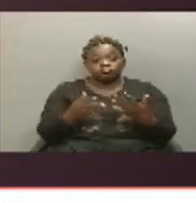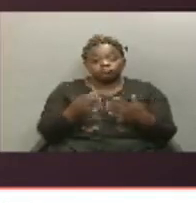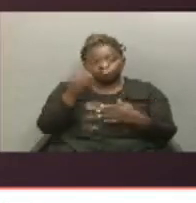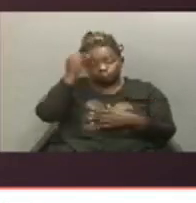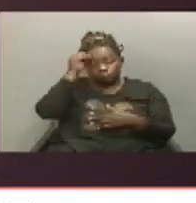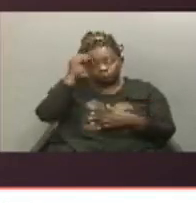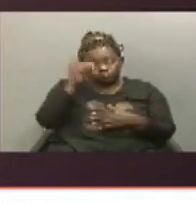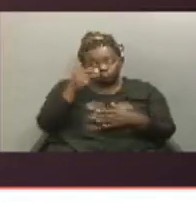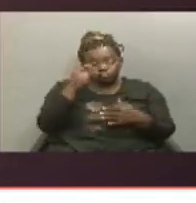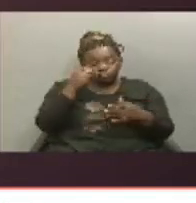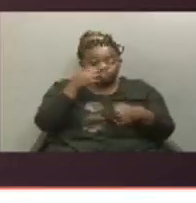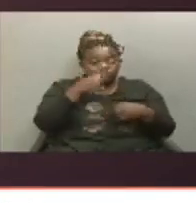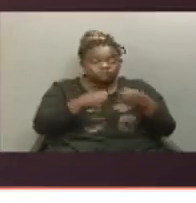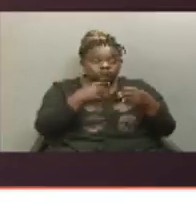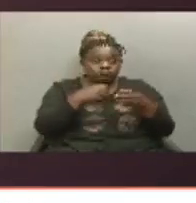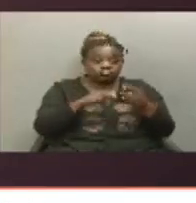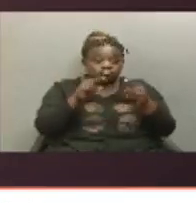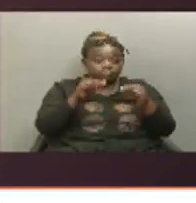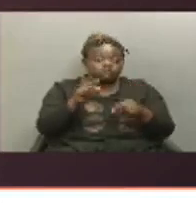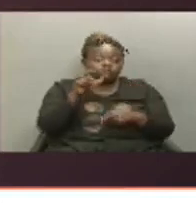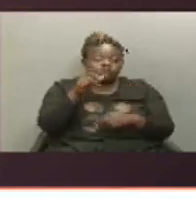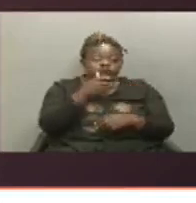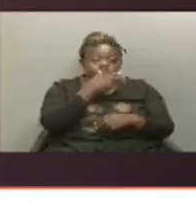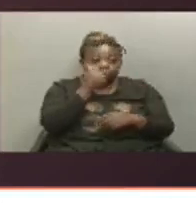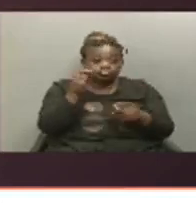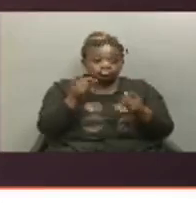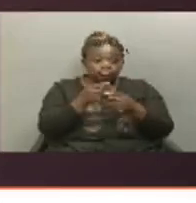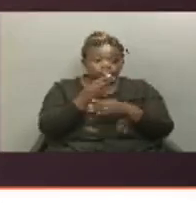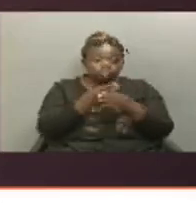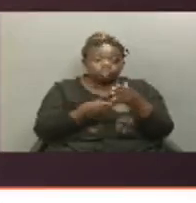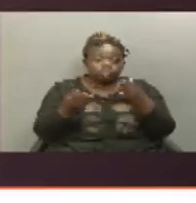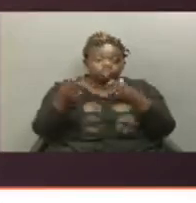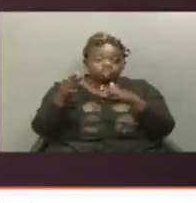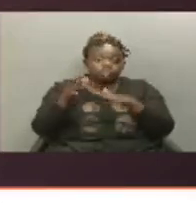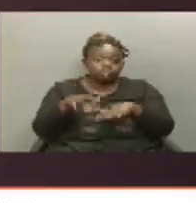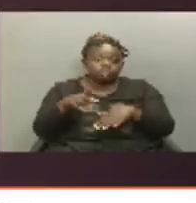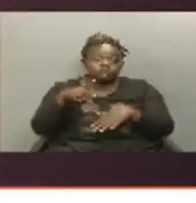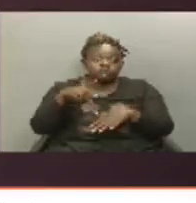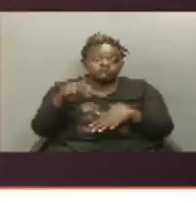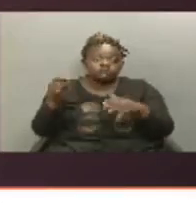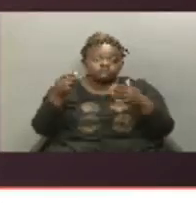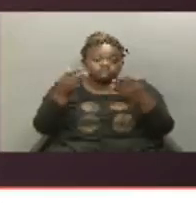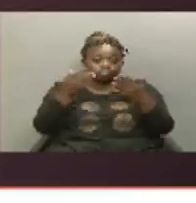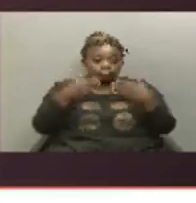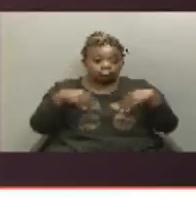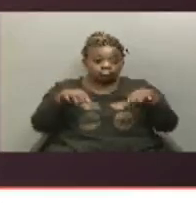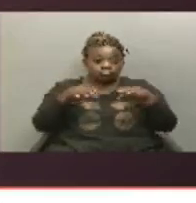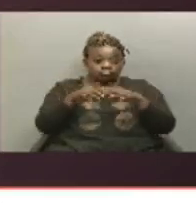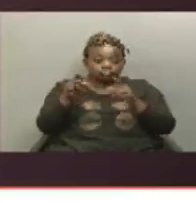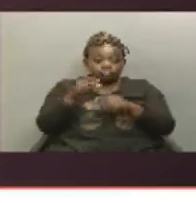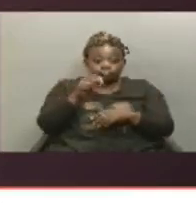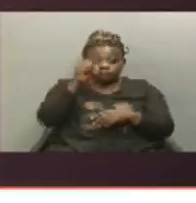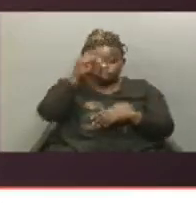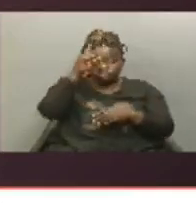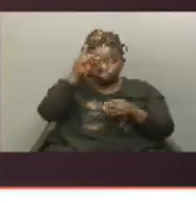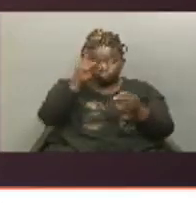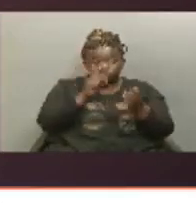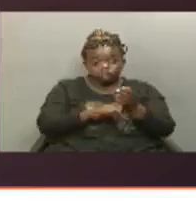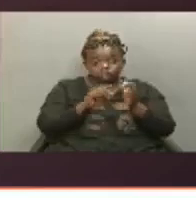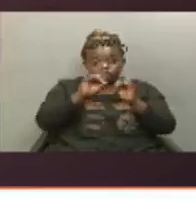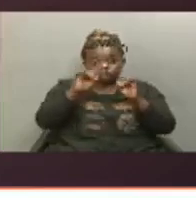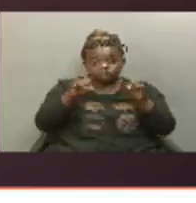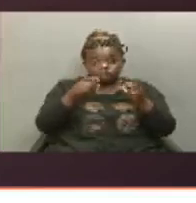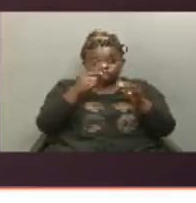nga bw'amuwaana nga bwe watali amukira era nti bombi bagenda kufa beesangeyo mu ggulu. Abantu badde bakyawuniikiridde ate ne bafuna amawulire nti